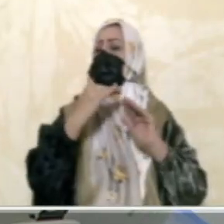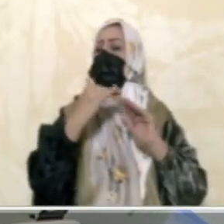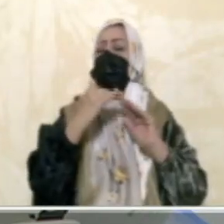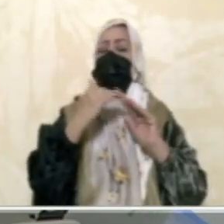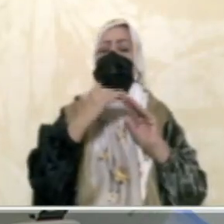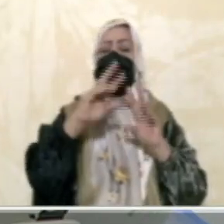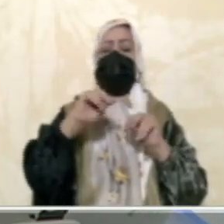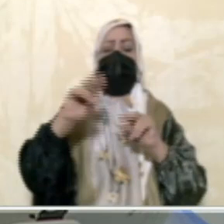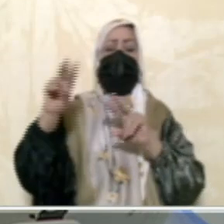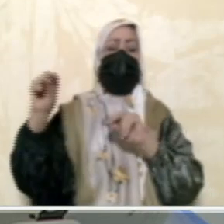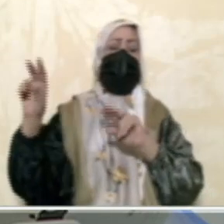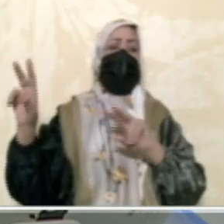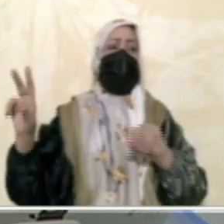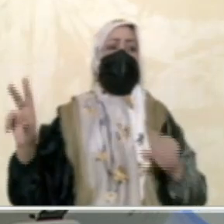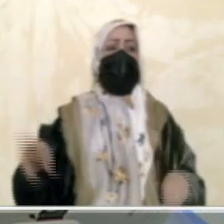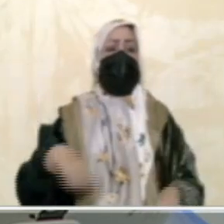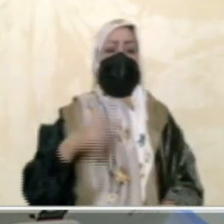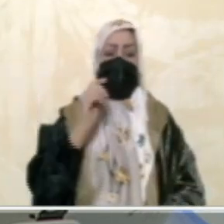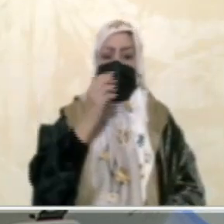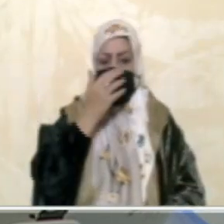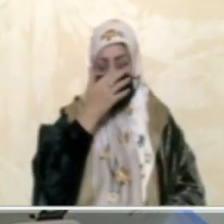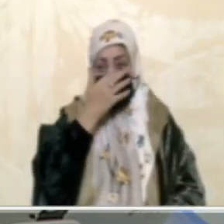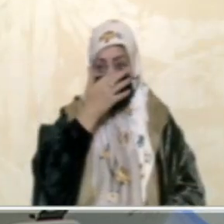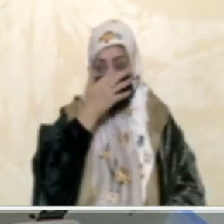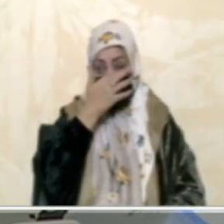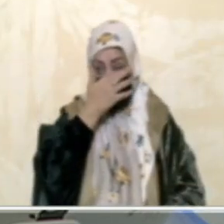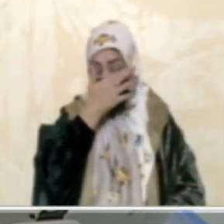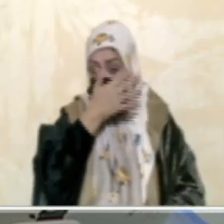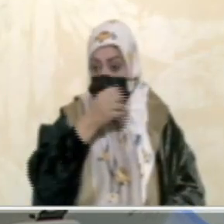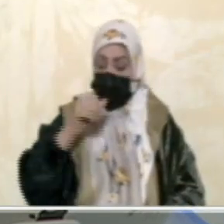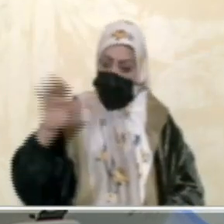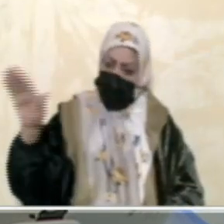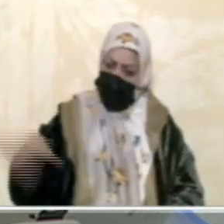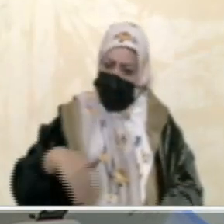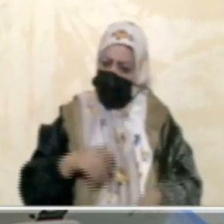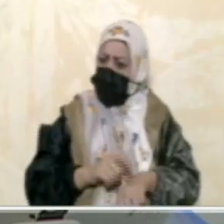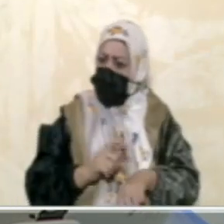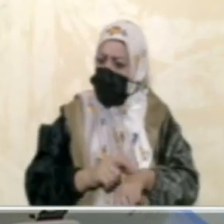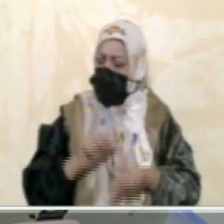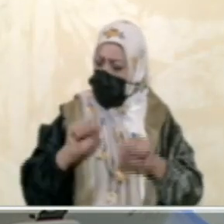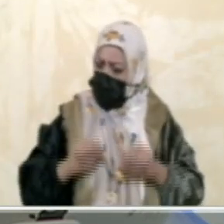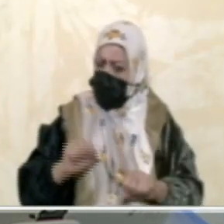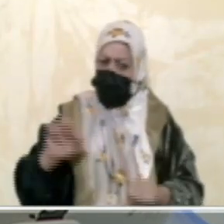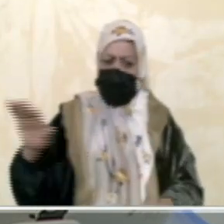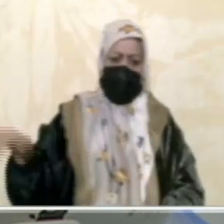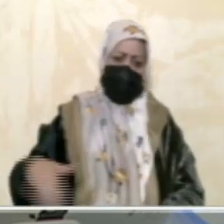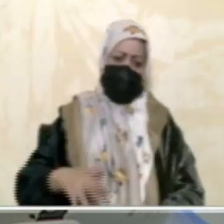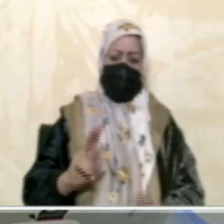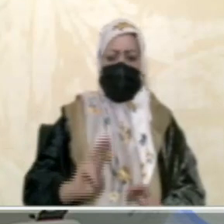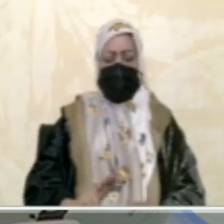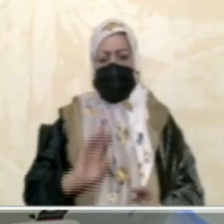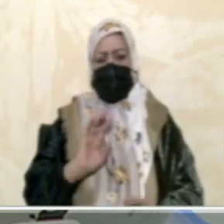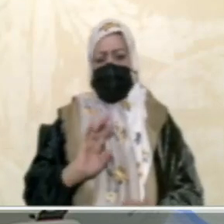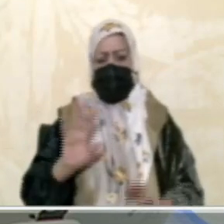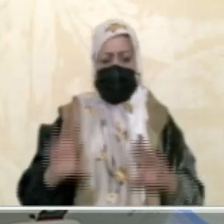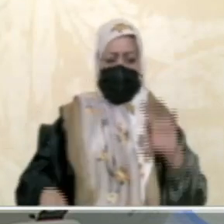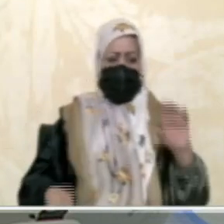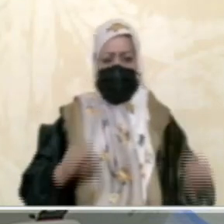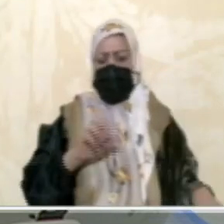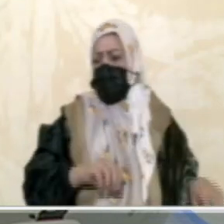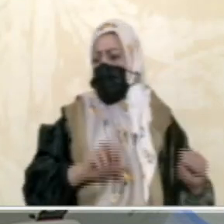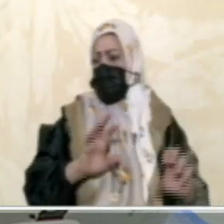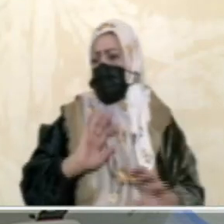حسب السبق على حسب السبق ولهذا ورد في صحيح مسلم ان النبي صلى الله عليه وسلم قال الا